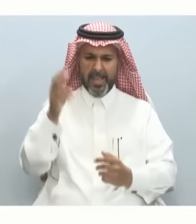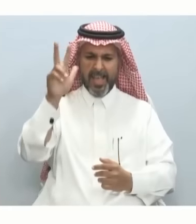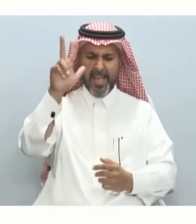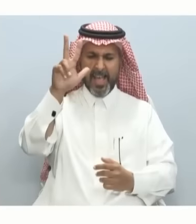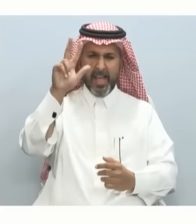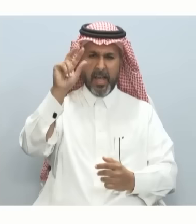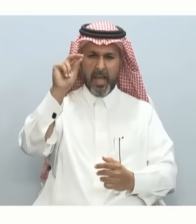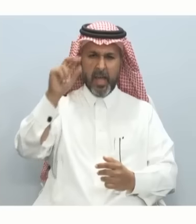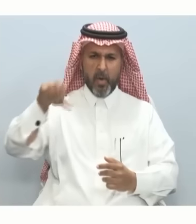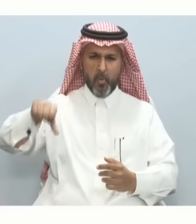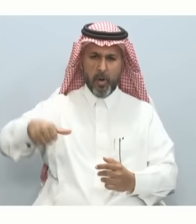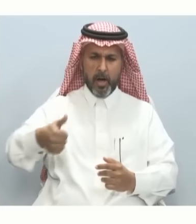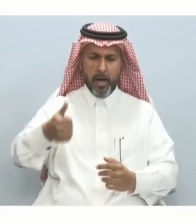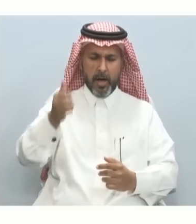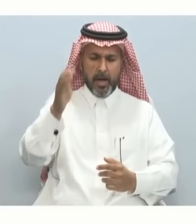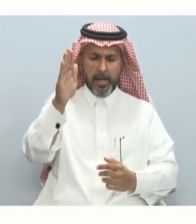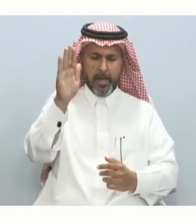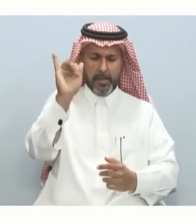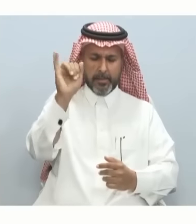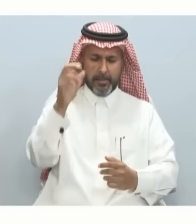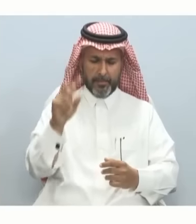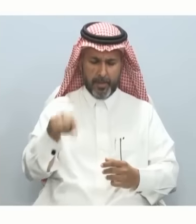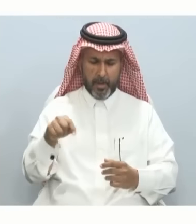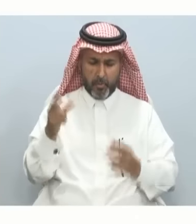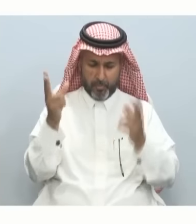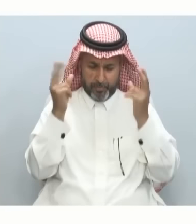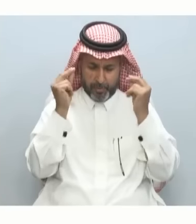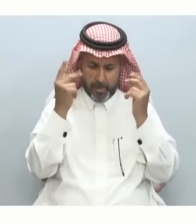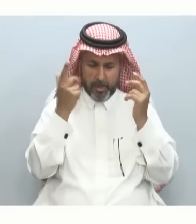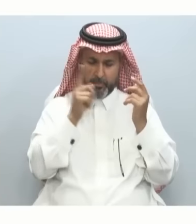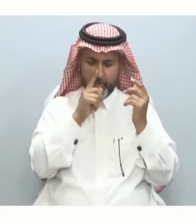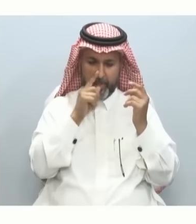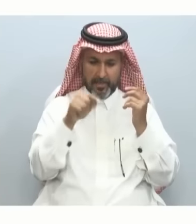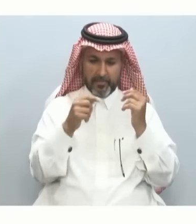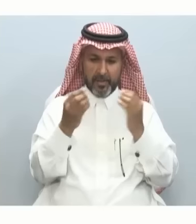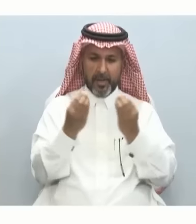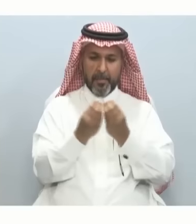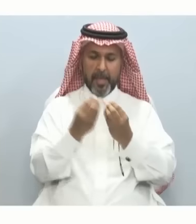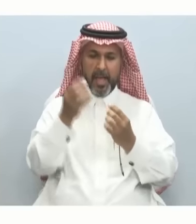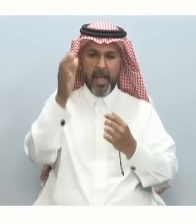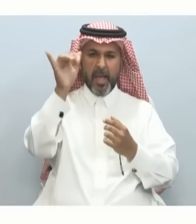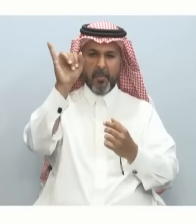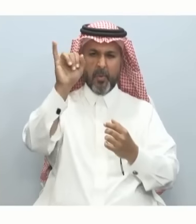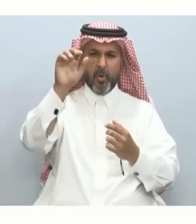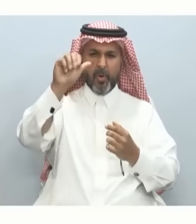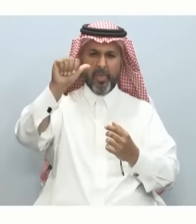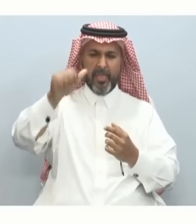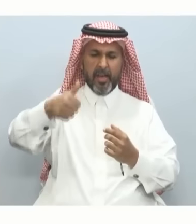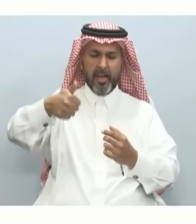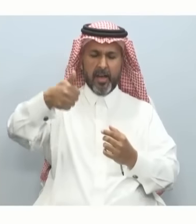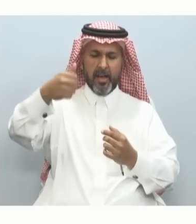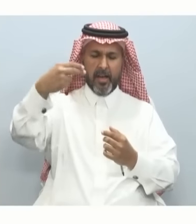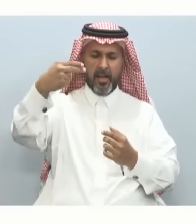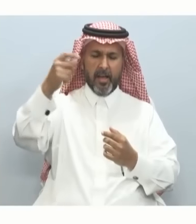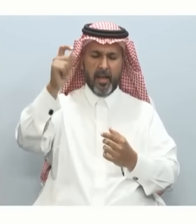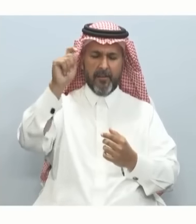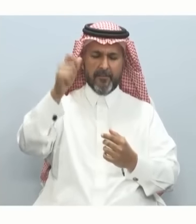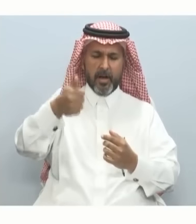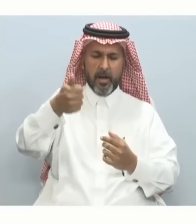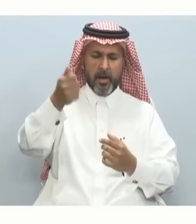الثانيه مضاعفات العدد باذن الله نستعرضها في ثنايا درس اليوم نبدا بهذا الاستعداد في غرفه الصف